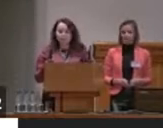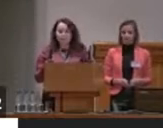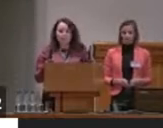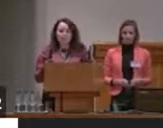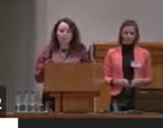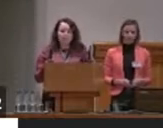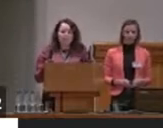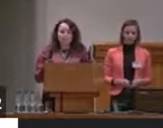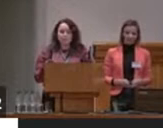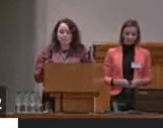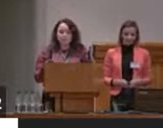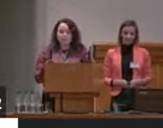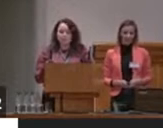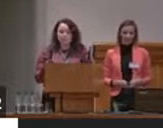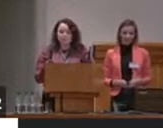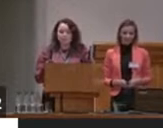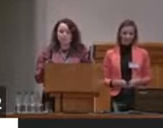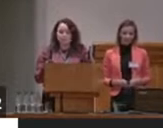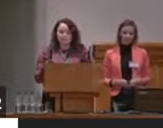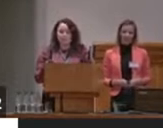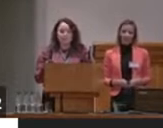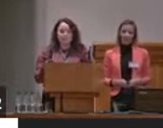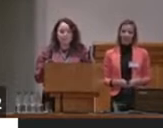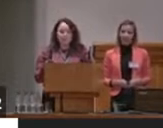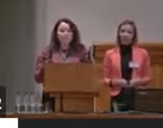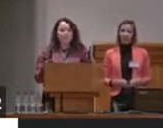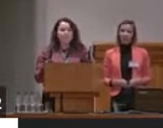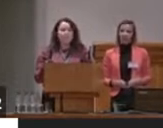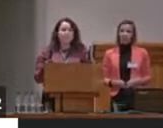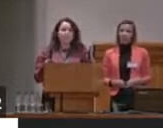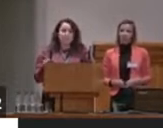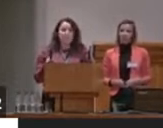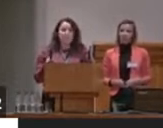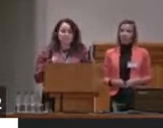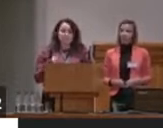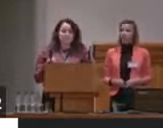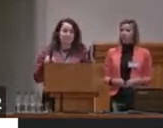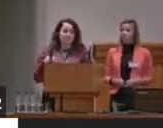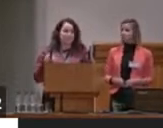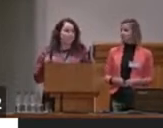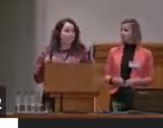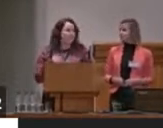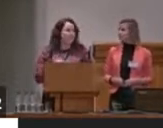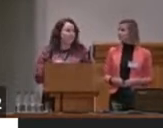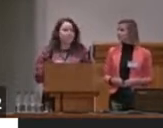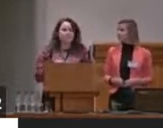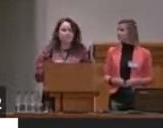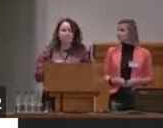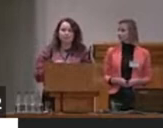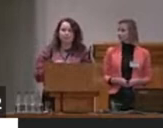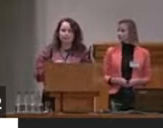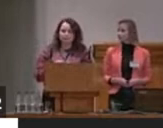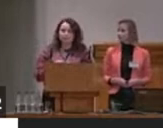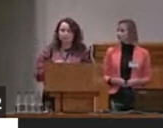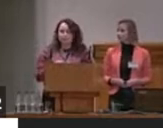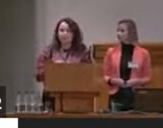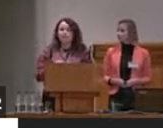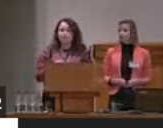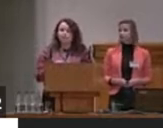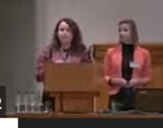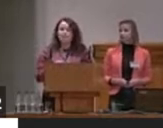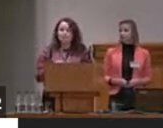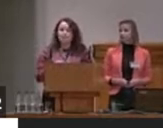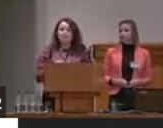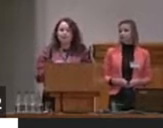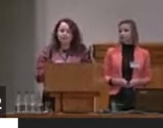Dziedzictwa Narodowego i obecnego Ministerstwa Edukacji i Nauki. Podejmując, to jest ważne i mając na uwadze, że przed chwilą było ciekawe